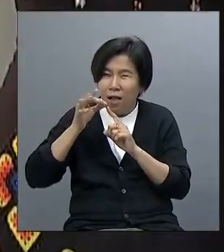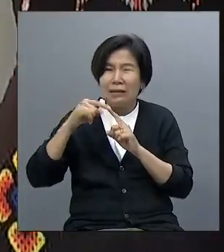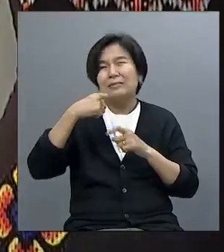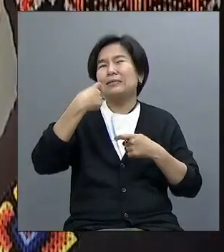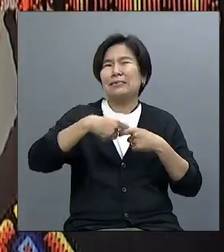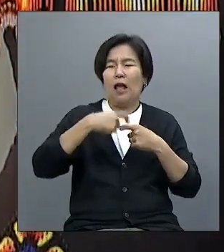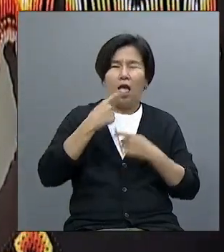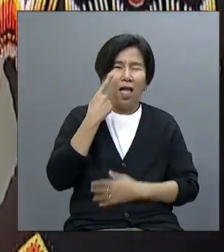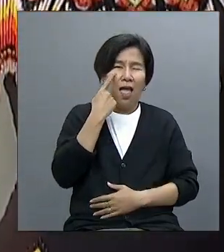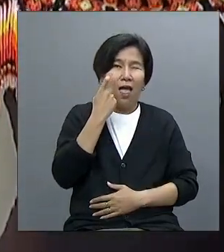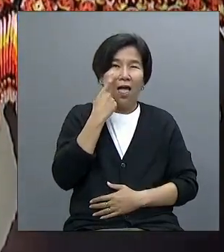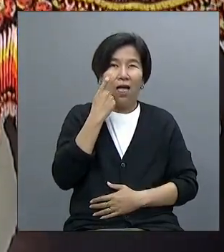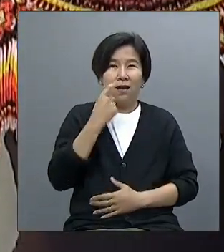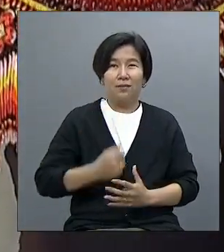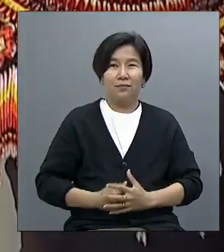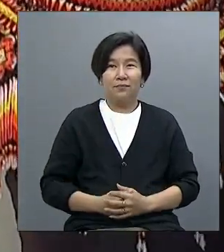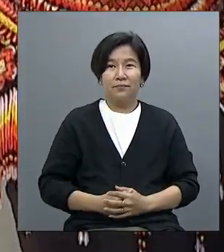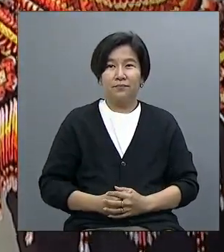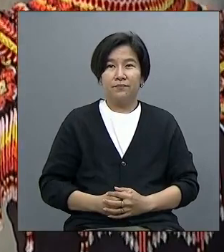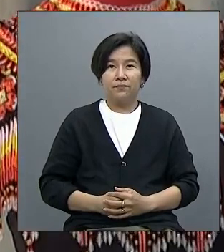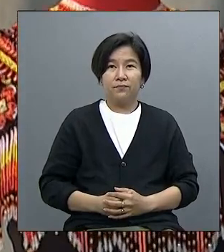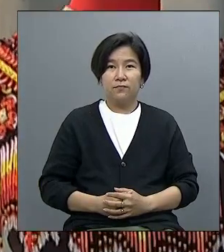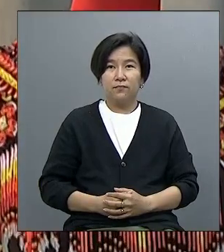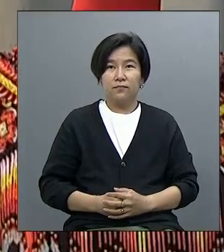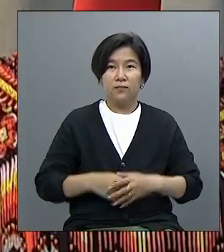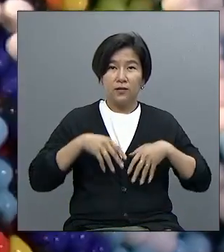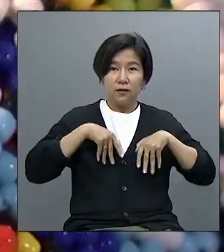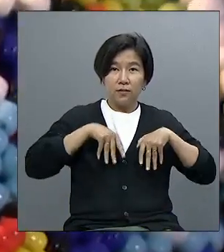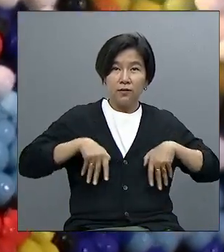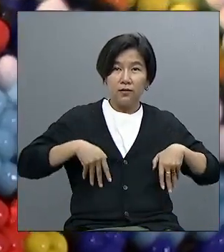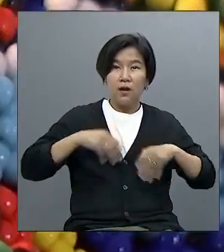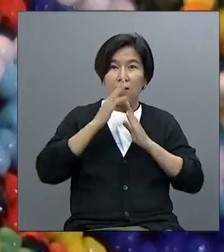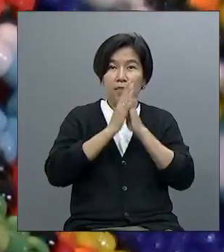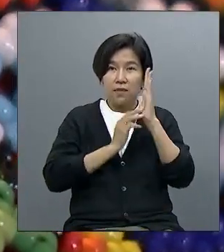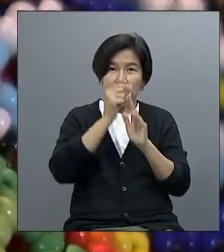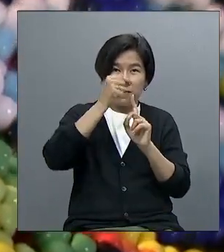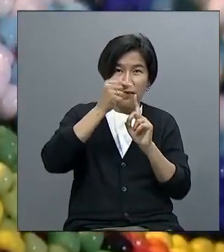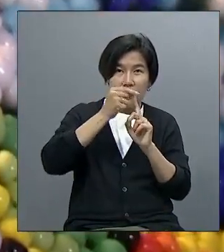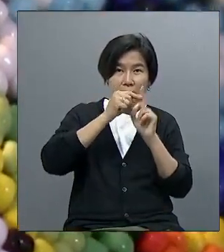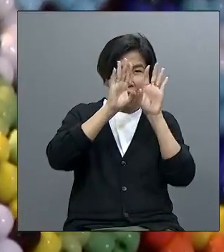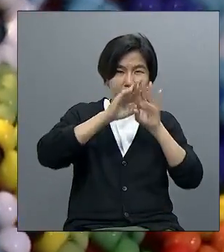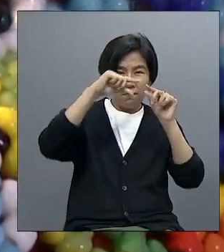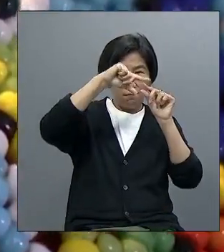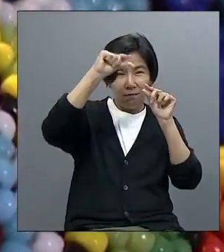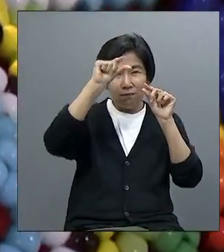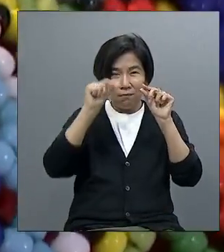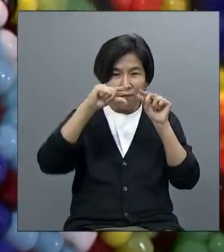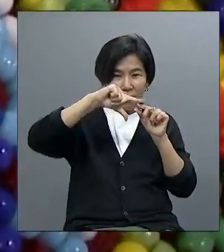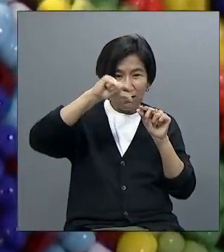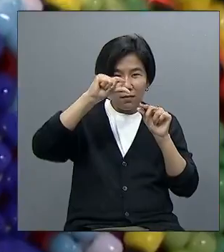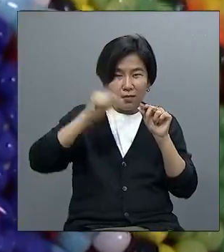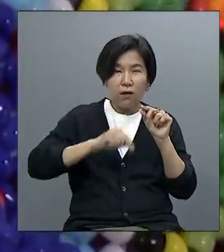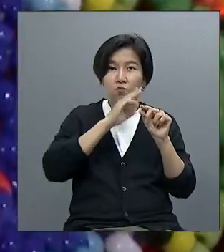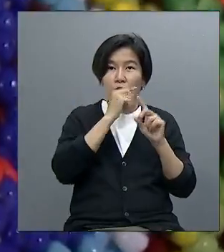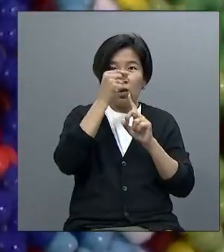ร้อยลูกปัด ดูสิ ค่ะ เห็นไหมคือไม่ได้แค่ร้อยแล้วก็ใส่สีไปอย่างเดียวแต่คือมันต้องวางแพทเทิร์นของลายด้วยนะ นี่ถ้าทำผิดสักเม็ดนึงนี่เ